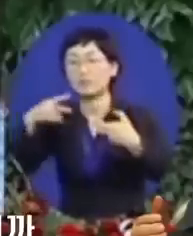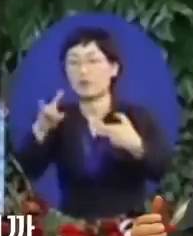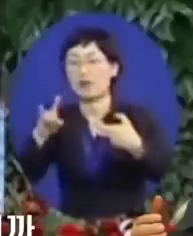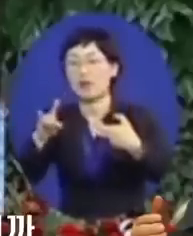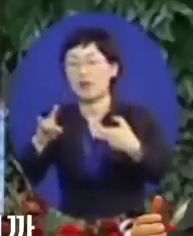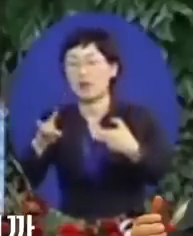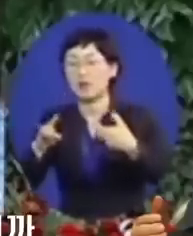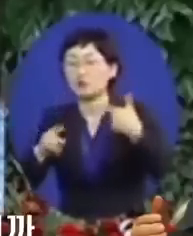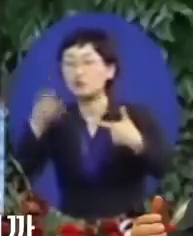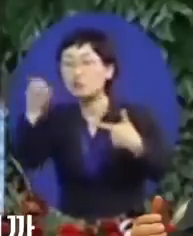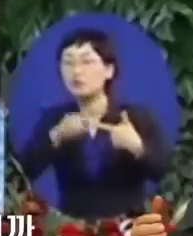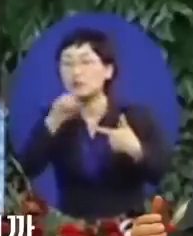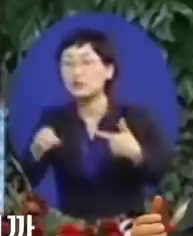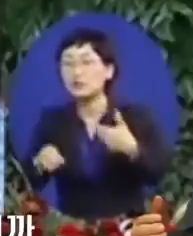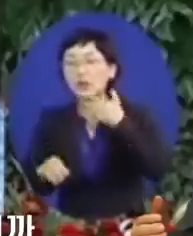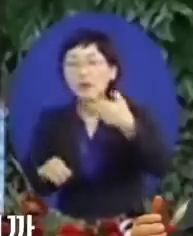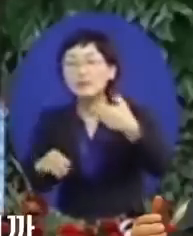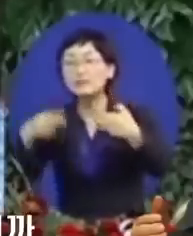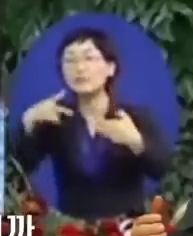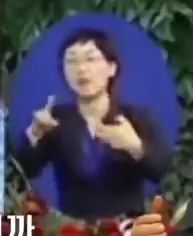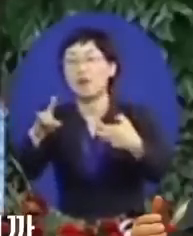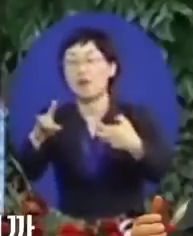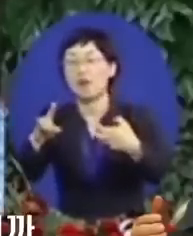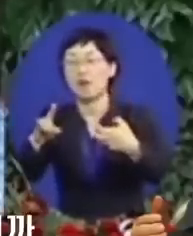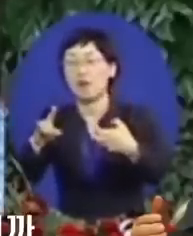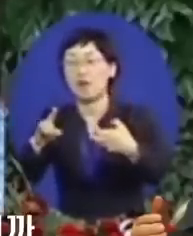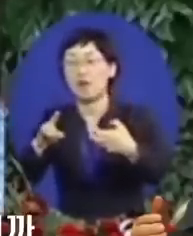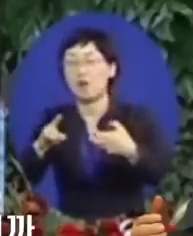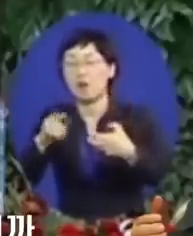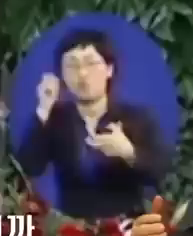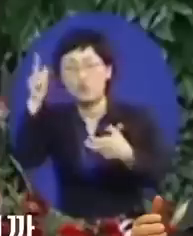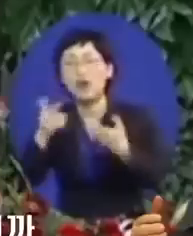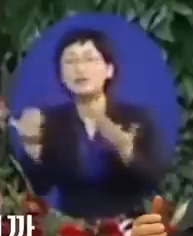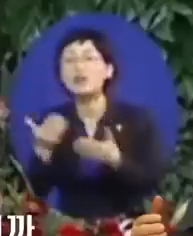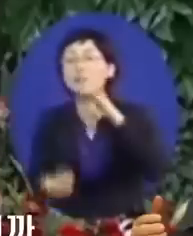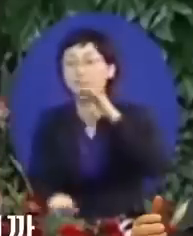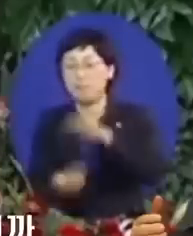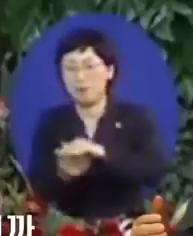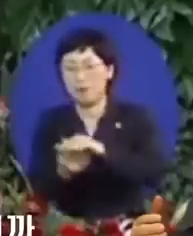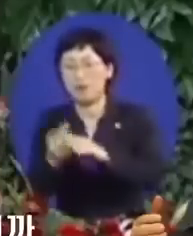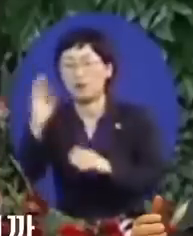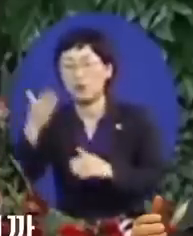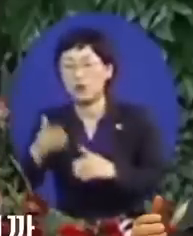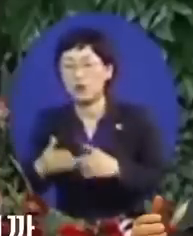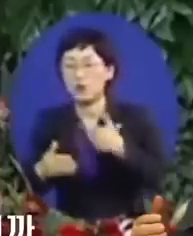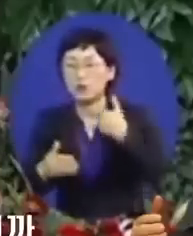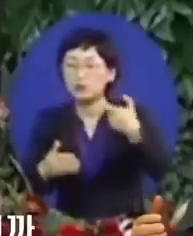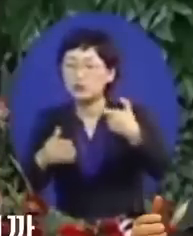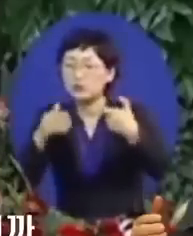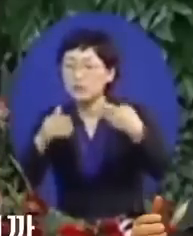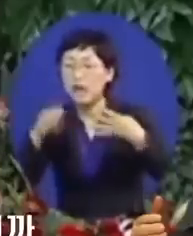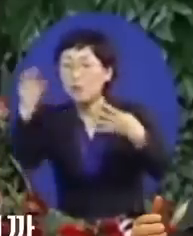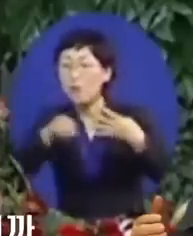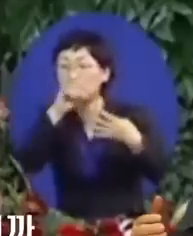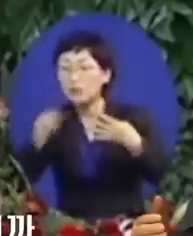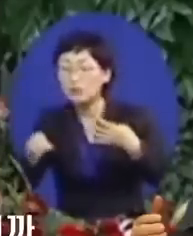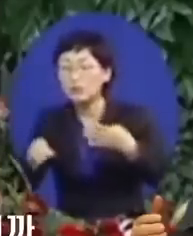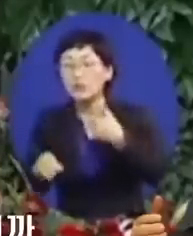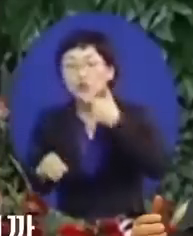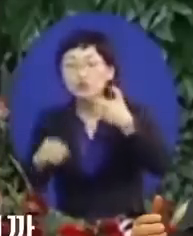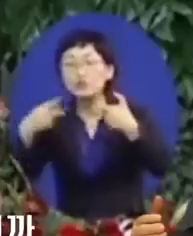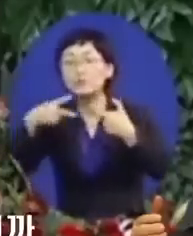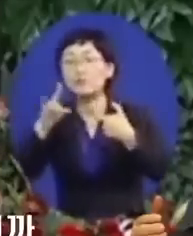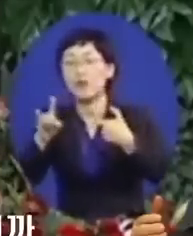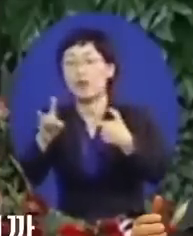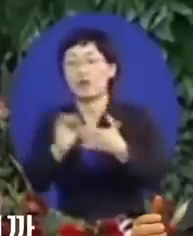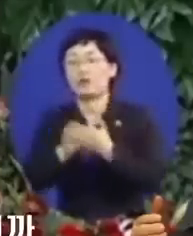6%는 80대가 넘어서 업적을 이루었습니다. 즉 위대한 일을 이룬 사람의 64%가 60대 이후에